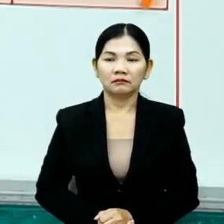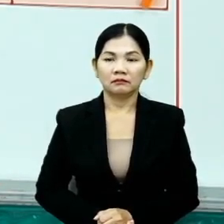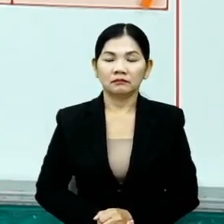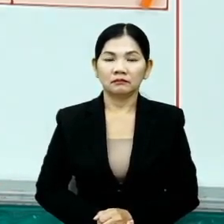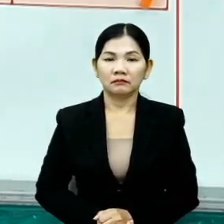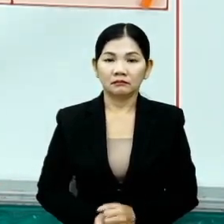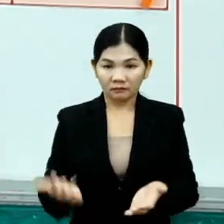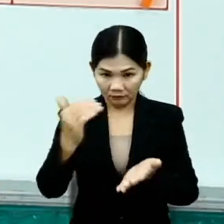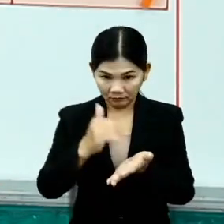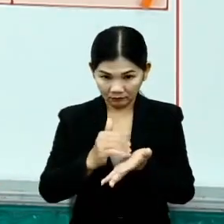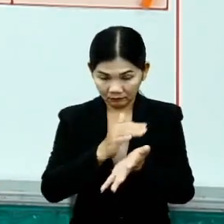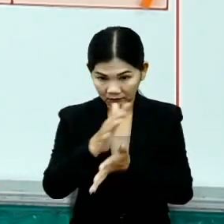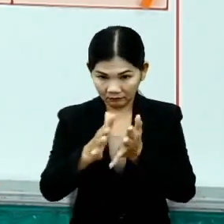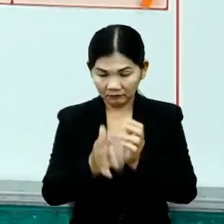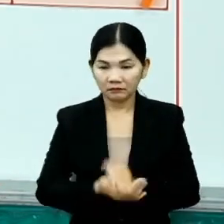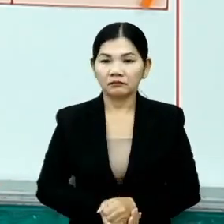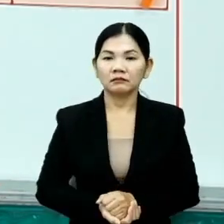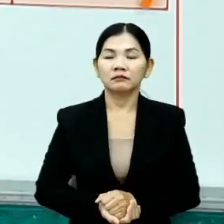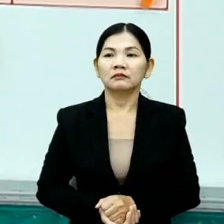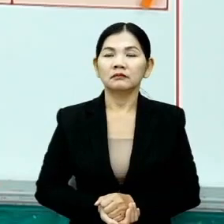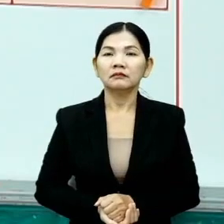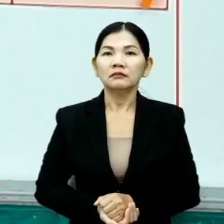ăn làng vĩnh